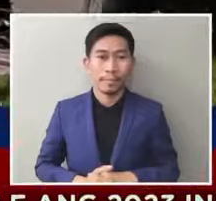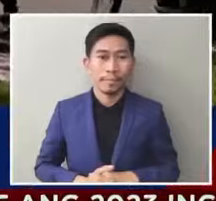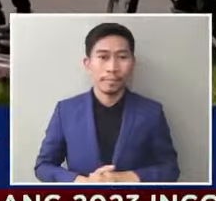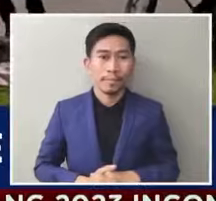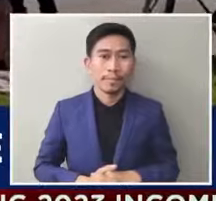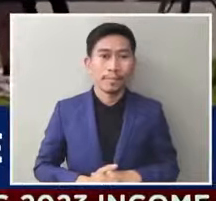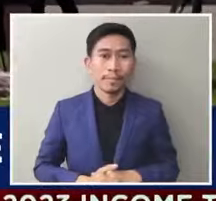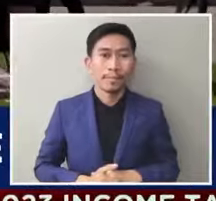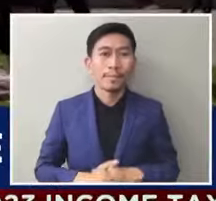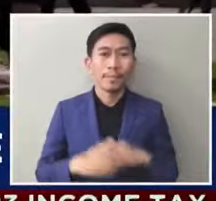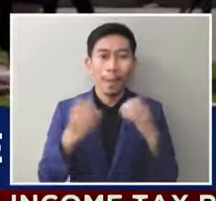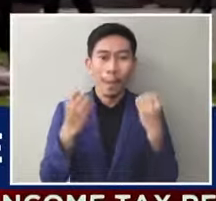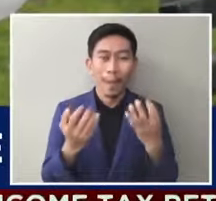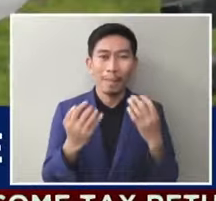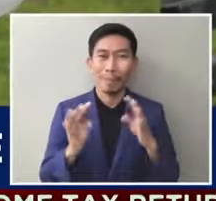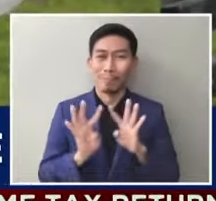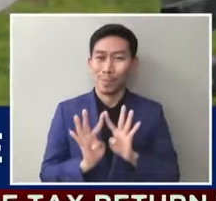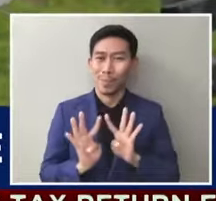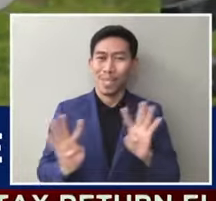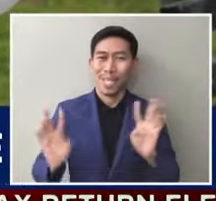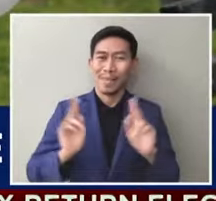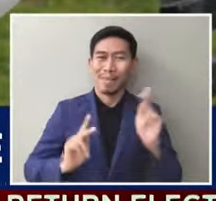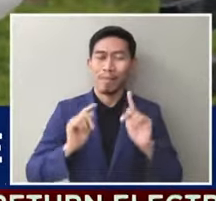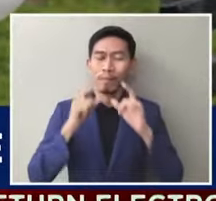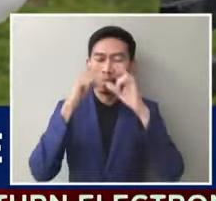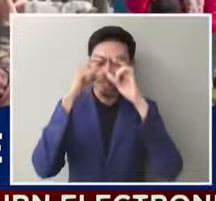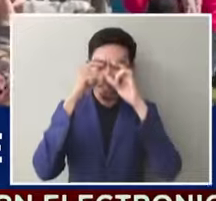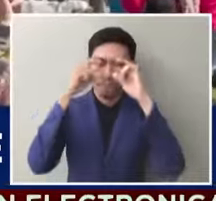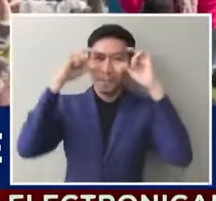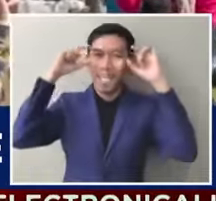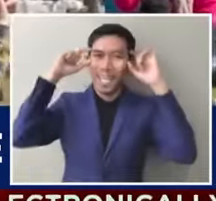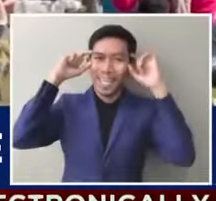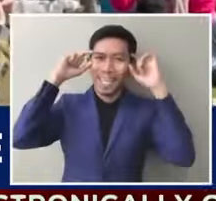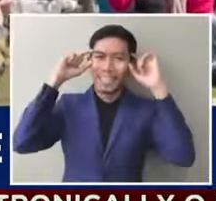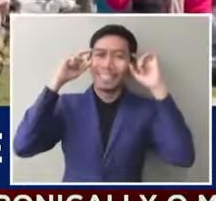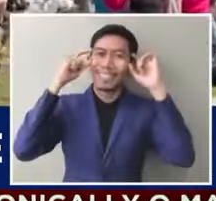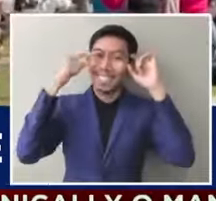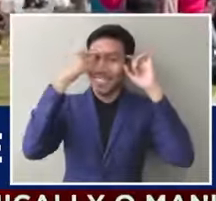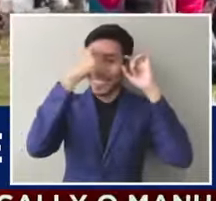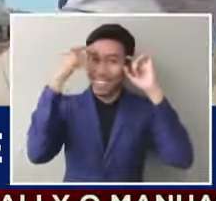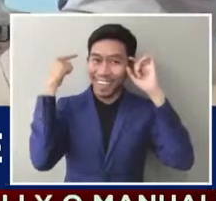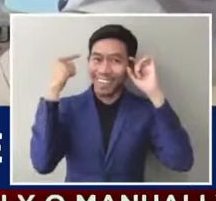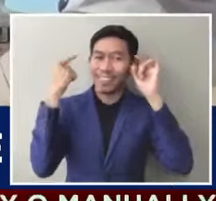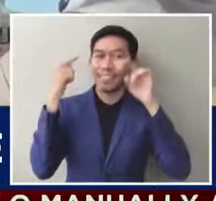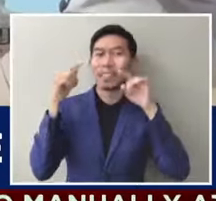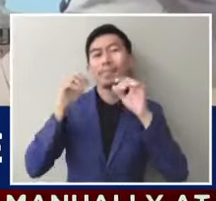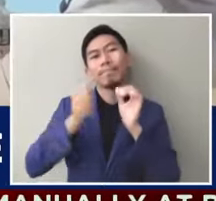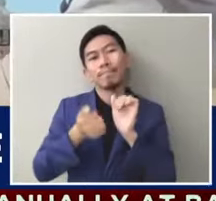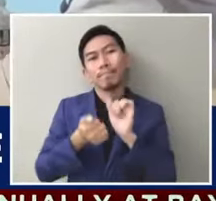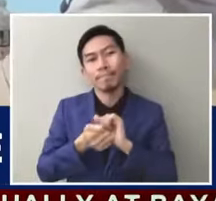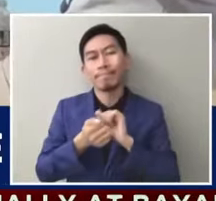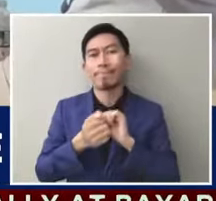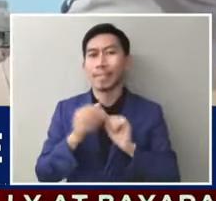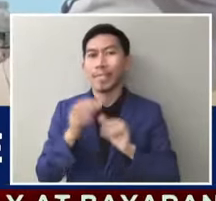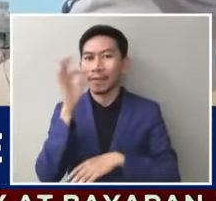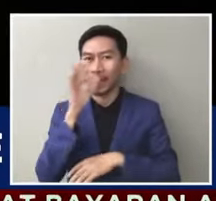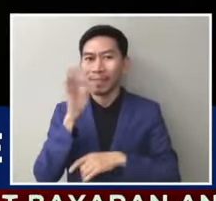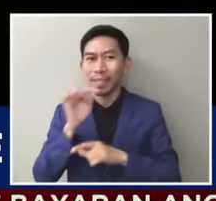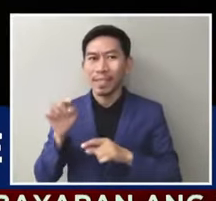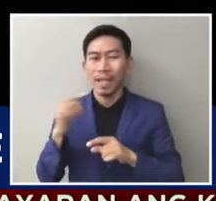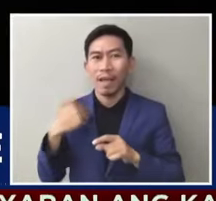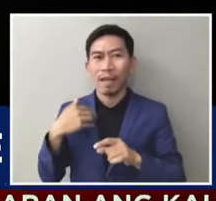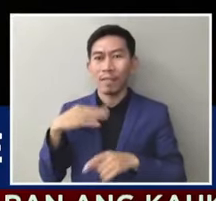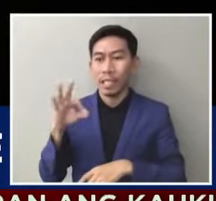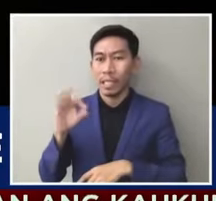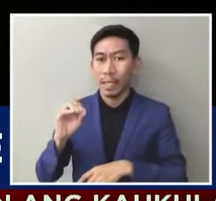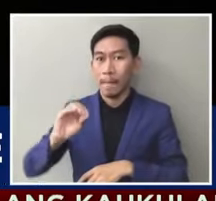Marami ang nag-abang suot ang kanilang solar eclipse glasses, kasama na ang ilang Pilipino. Nag-peak sa 90% ang